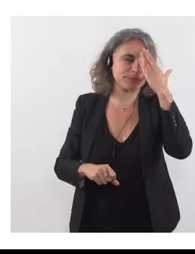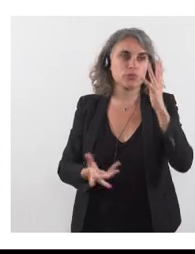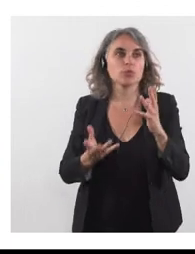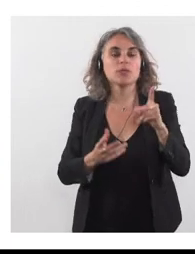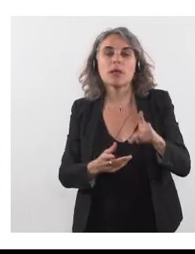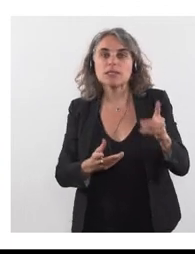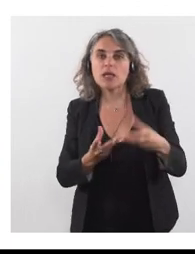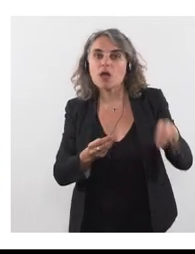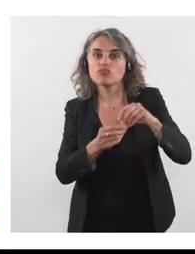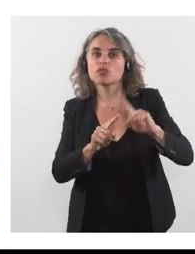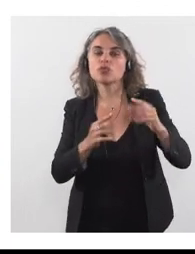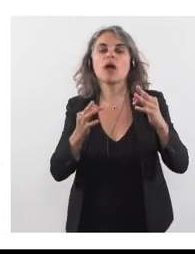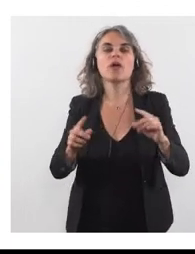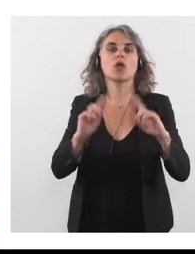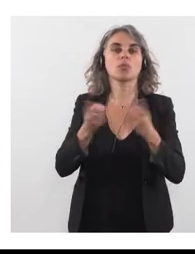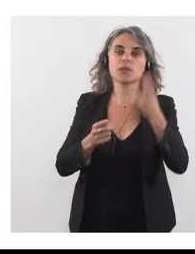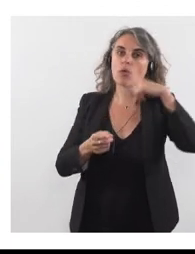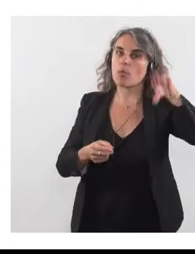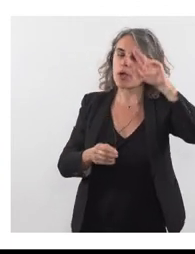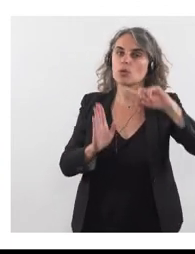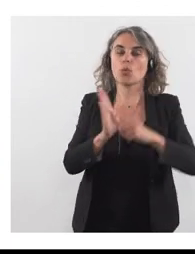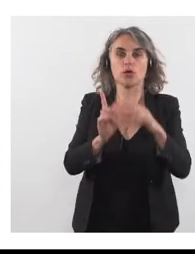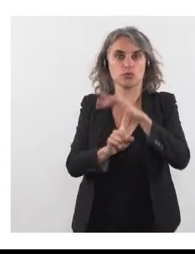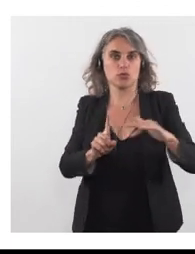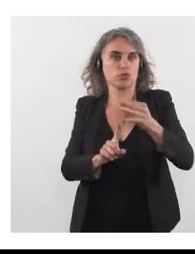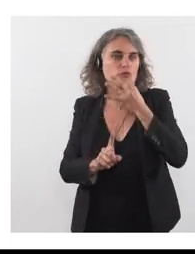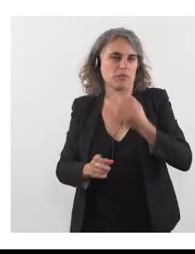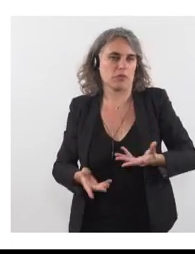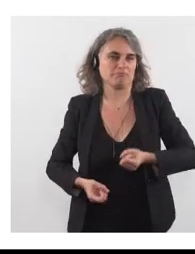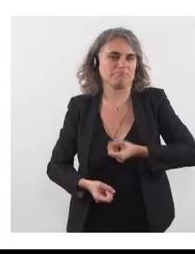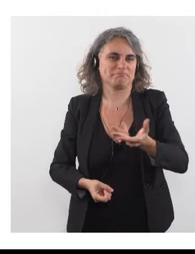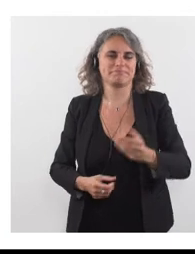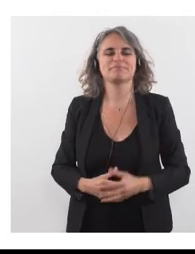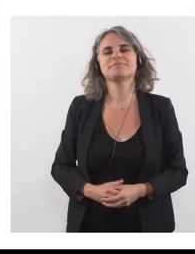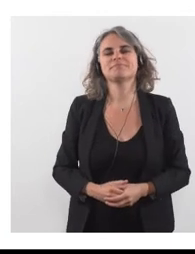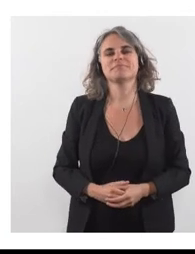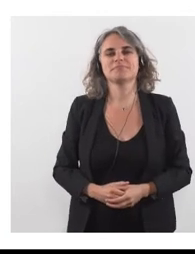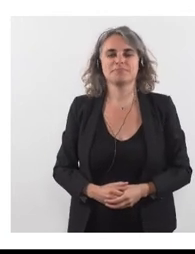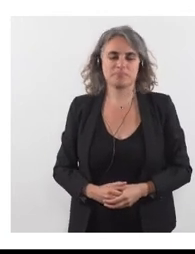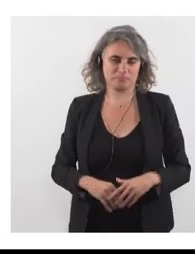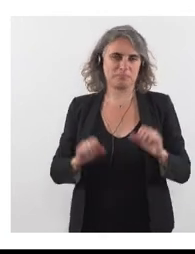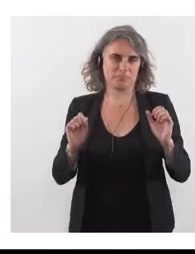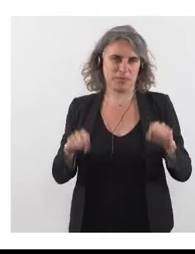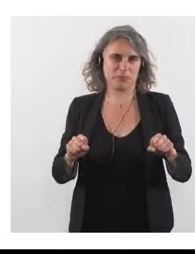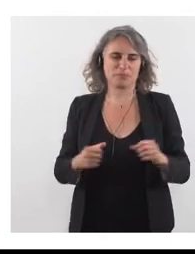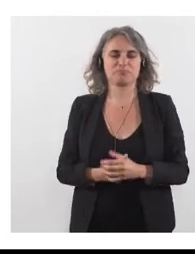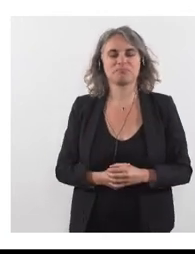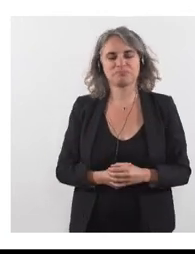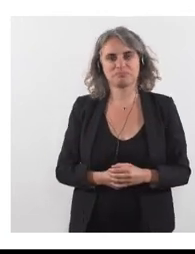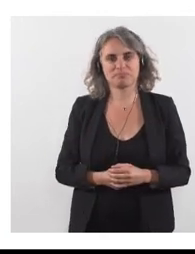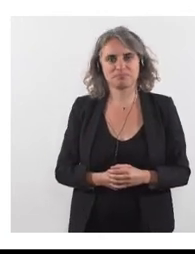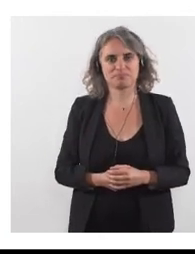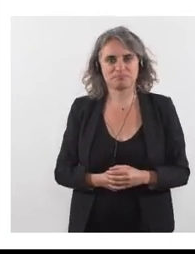glisser quelque chose sur le Comité européen des droits sociaux, tu dois le faire là aussi. Ça va, d'accord. Mais ce que